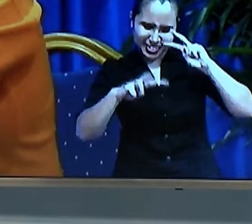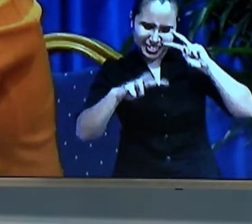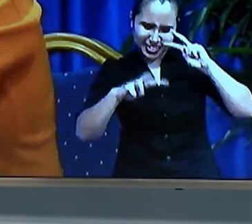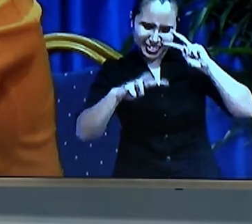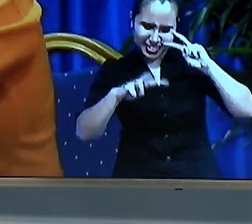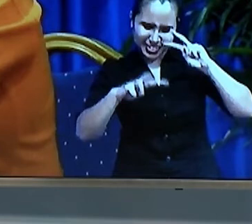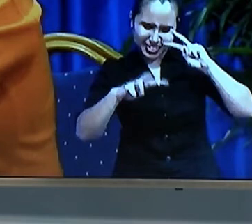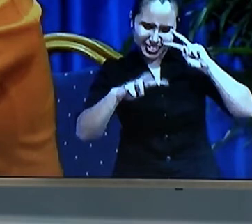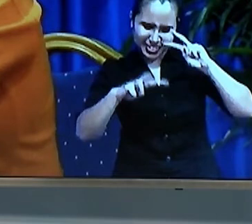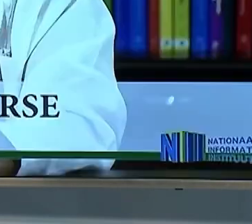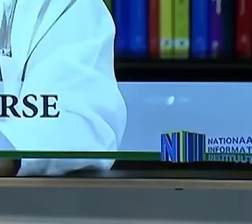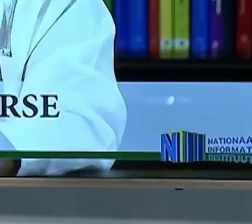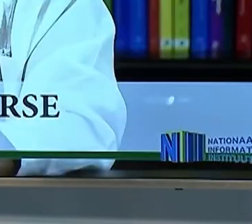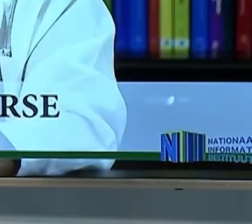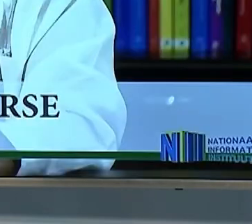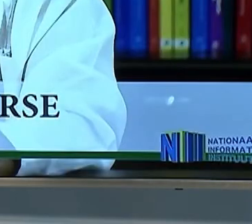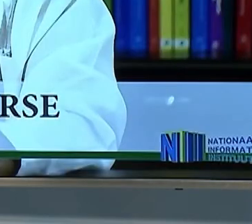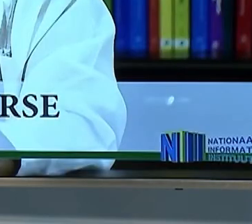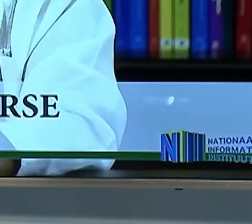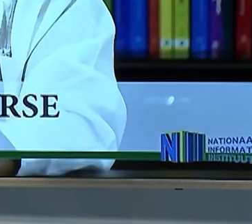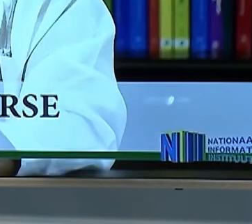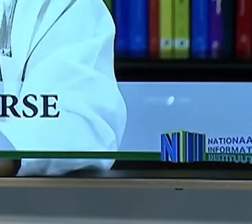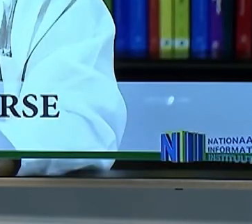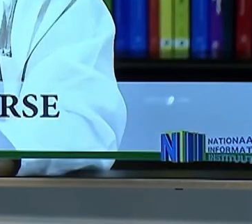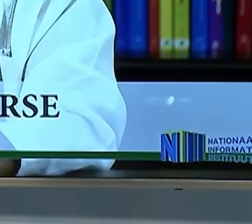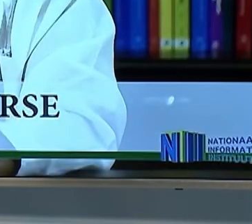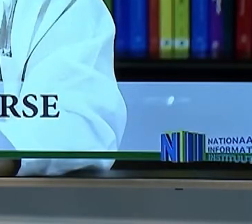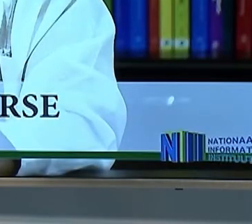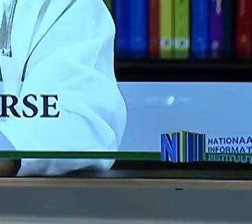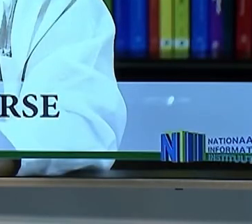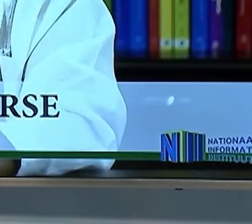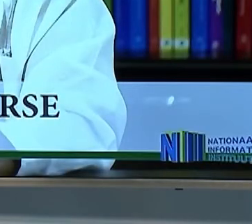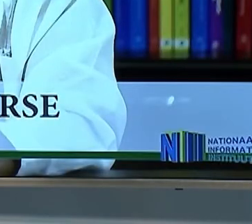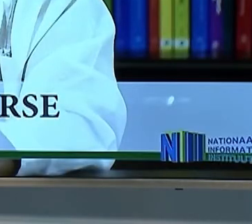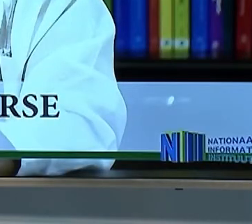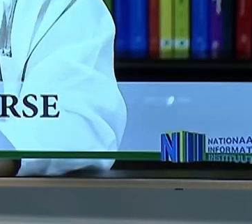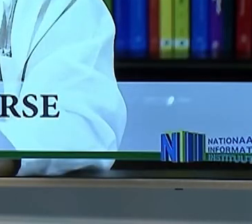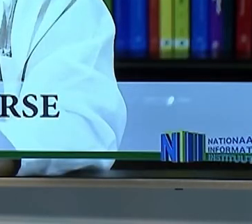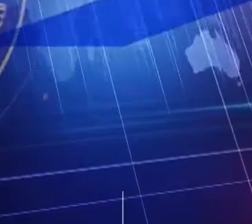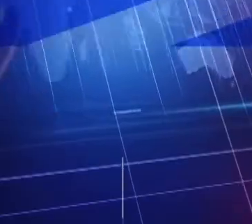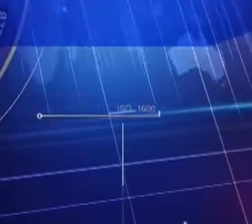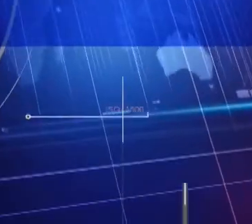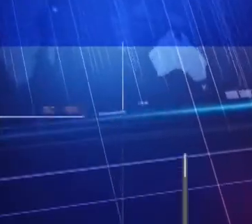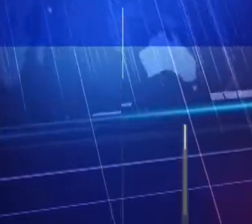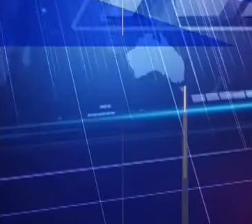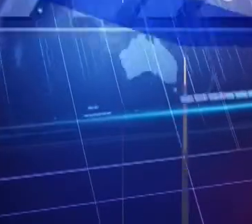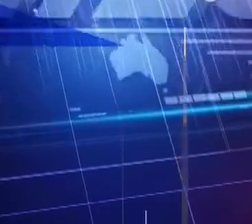is opgehaald in Munder is negatief getest op het COVID-19 virus.